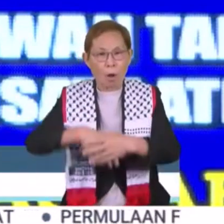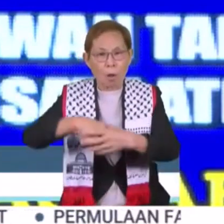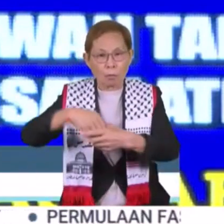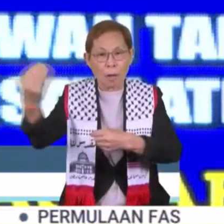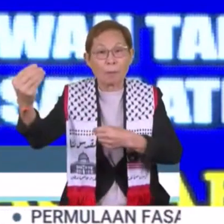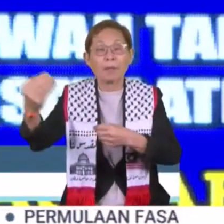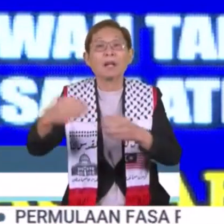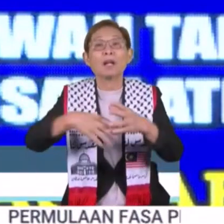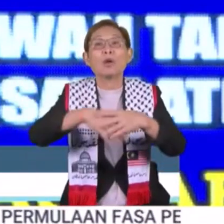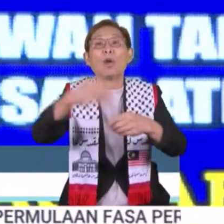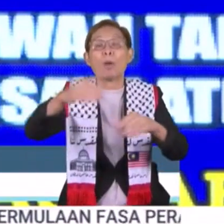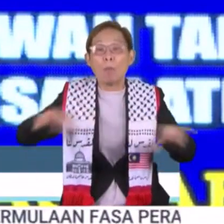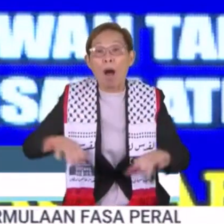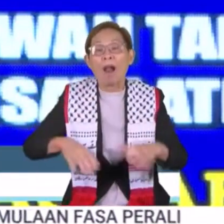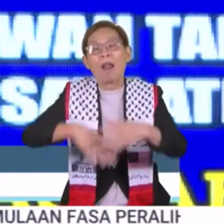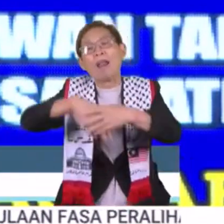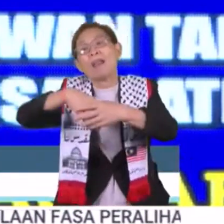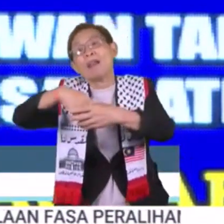jalur